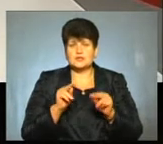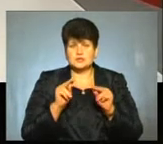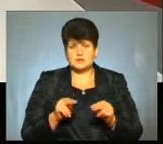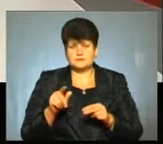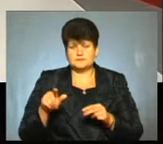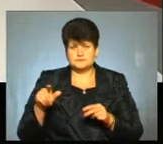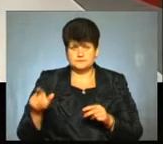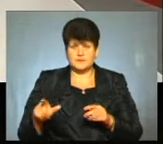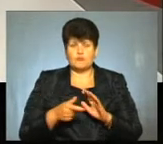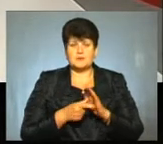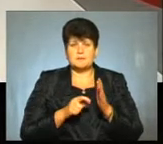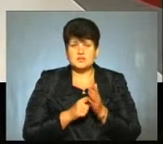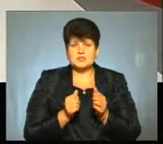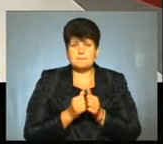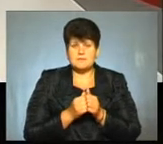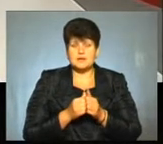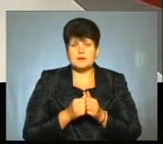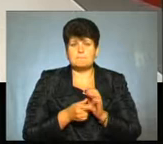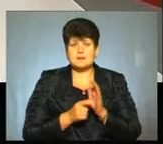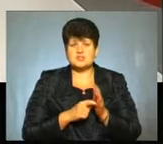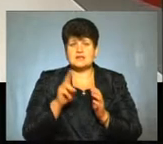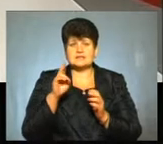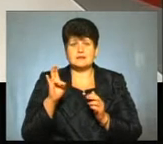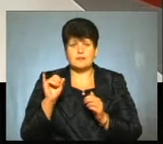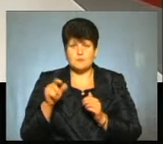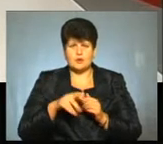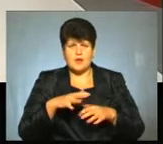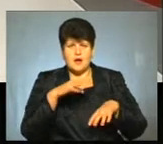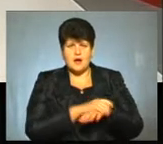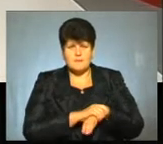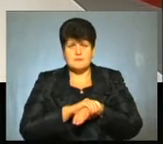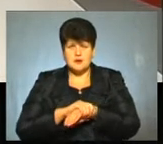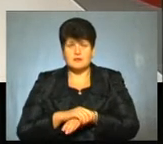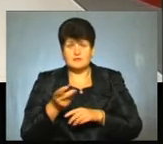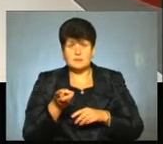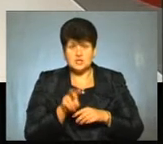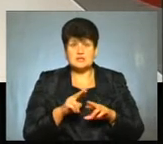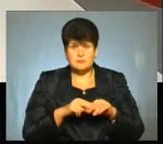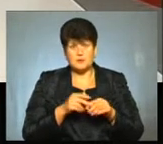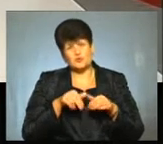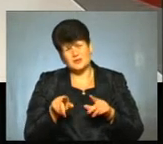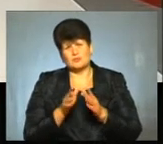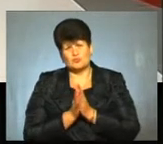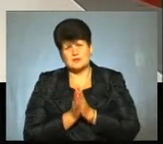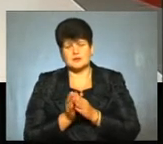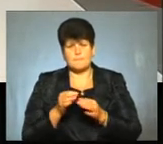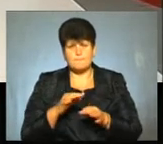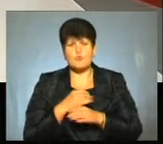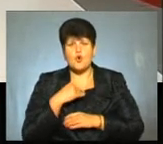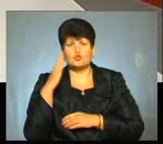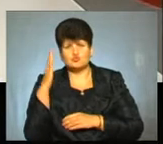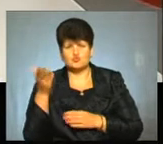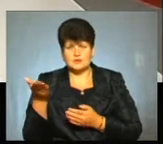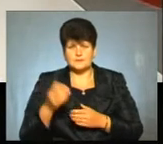таких речей, відбувалося в приміщенні, біля приміщення ЦНАПу, коли просто людей хапали за руки і просили, ну ви ж прийшли з паспортом, ну йдіть, будь ласка, за наш